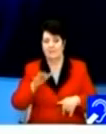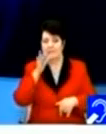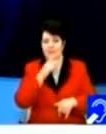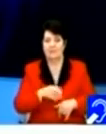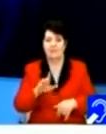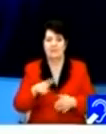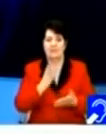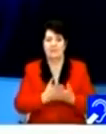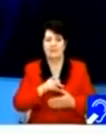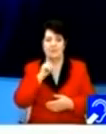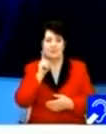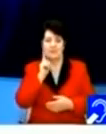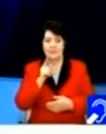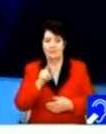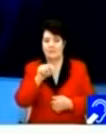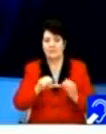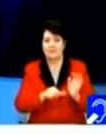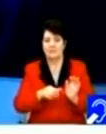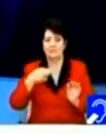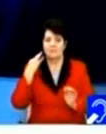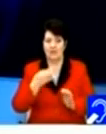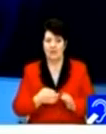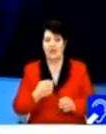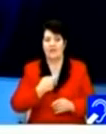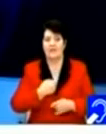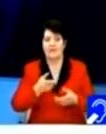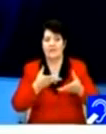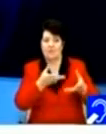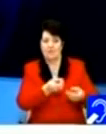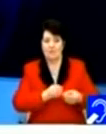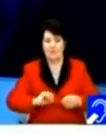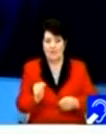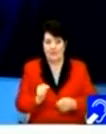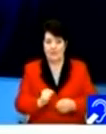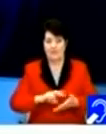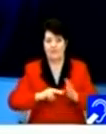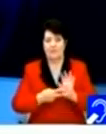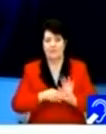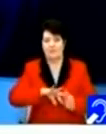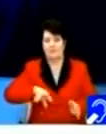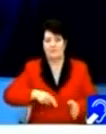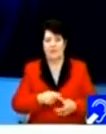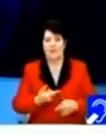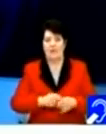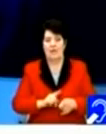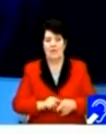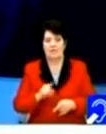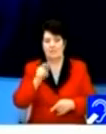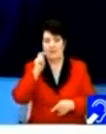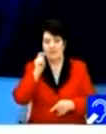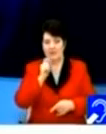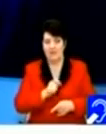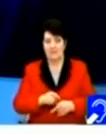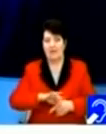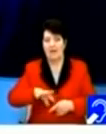eroul principal este un adolescent de 16 ani. El a reușit să-și convingă un prieten să pună planul de răpire în aplicare. Băiatul și-a convins